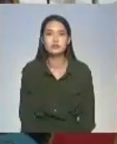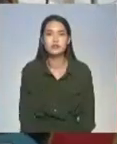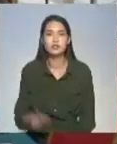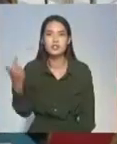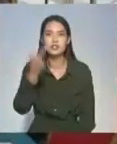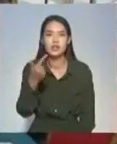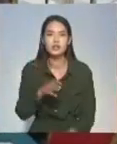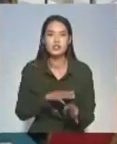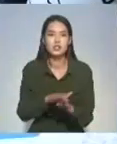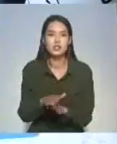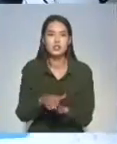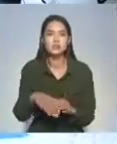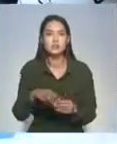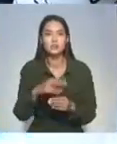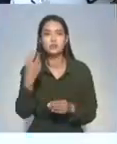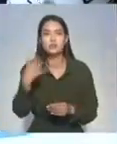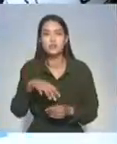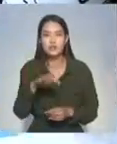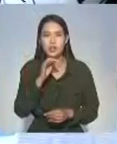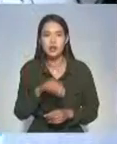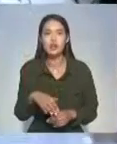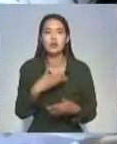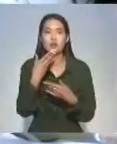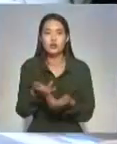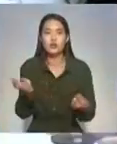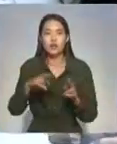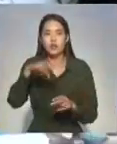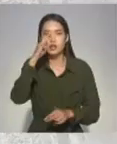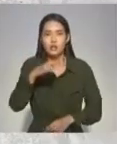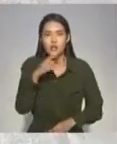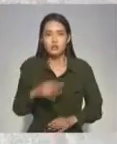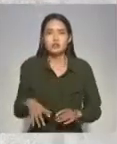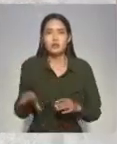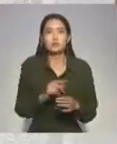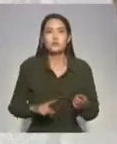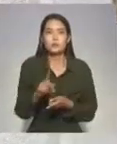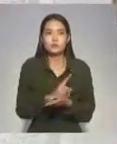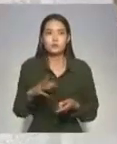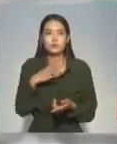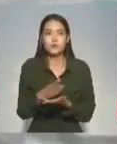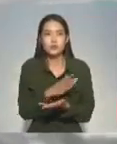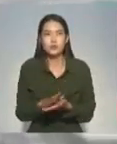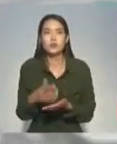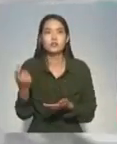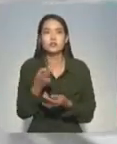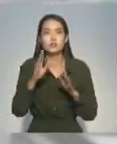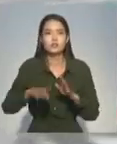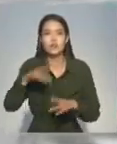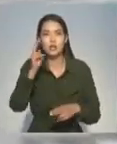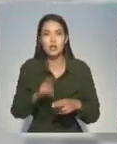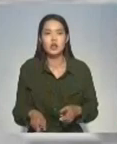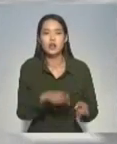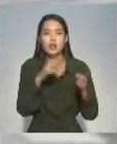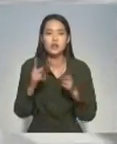Граждане своим решением внесли 56 поправок в основной закон Казахстана. Условные изменения можно разделить на 5 блоков. Первый – окончательный переход